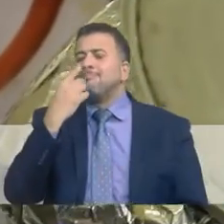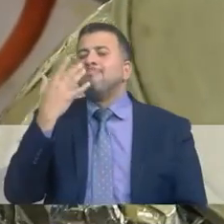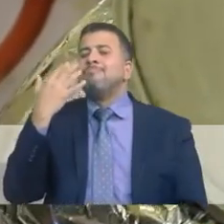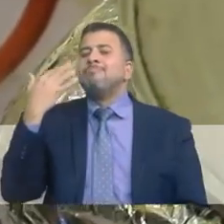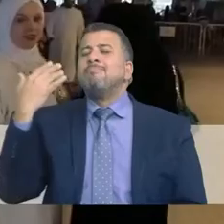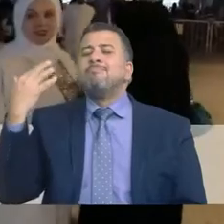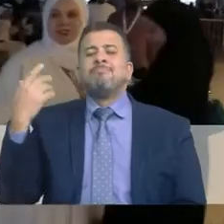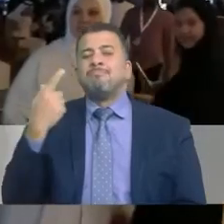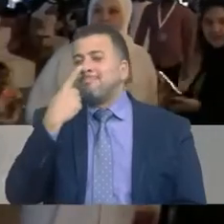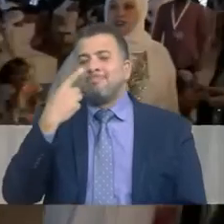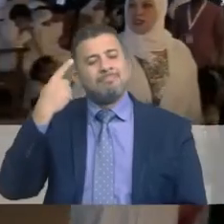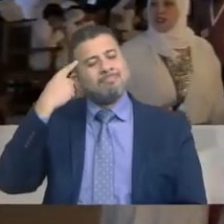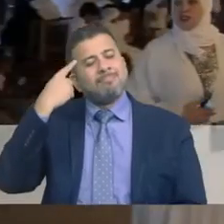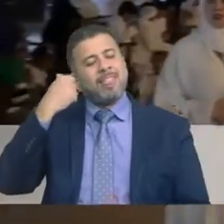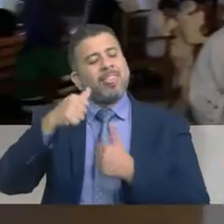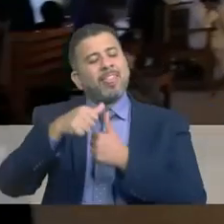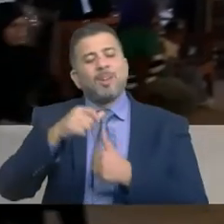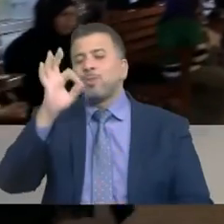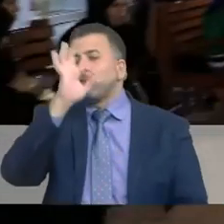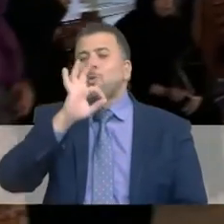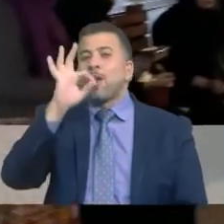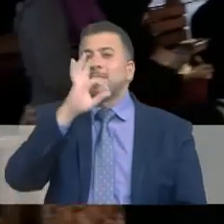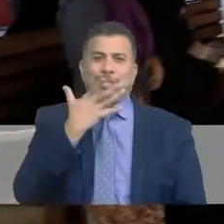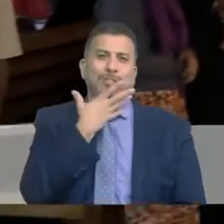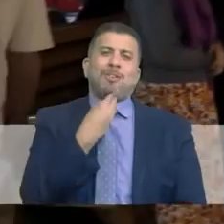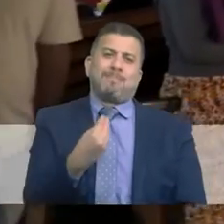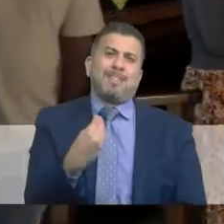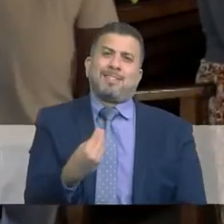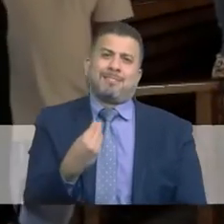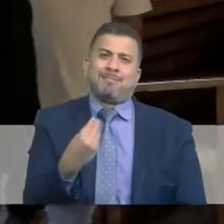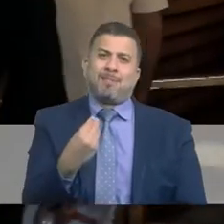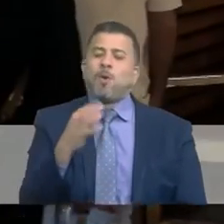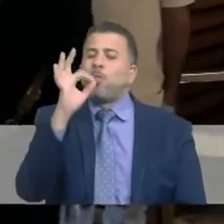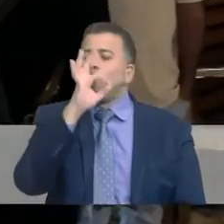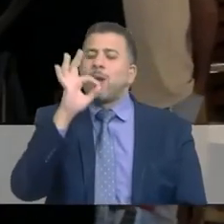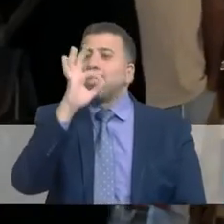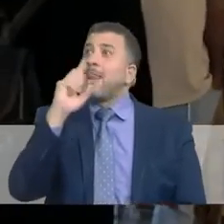العطرة والذكريات لتراثنا الجميل وتراث العالم.